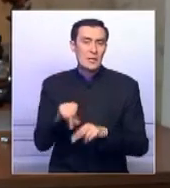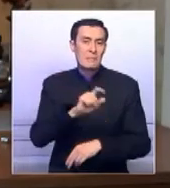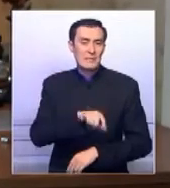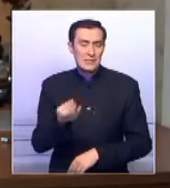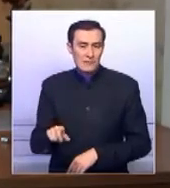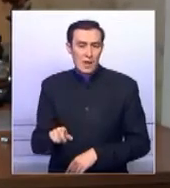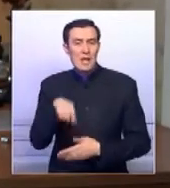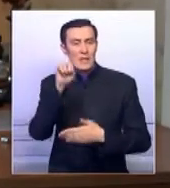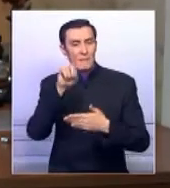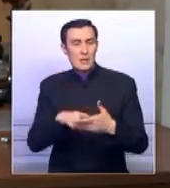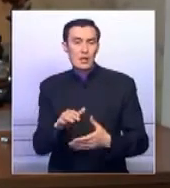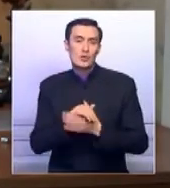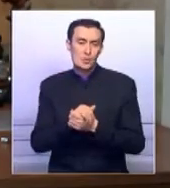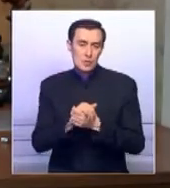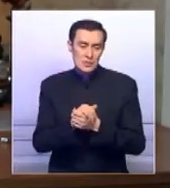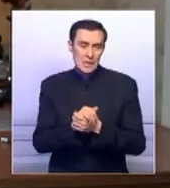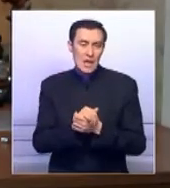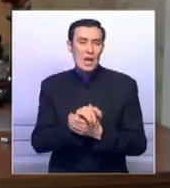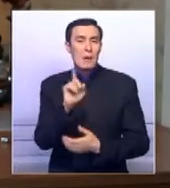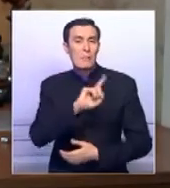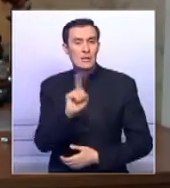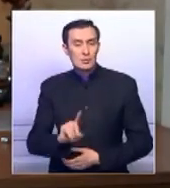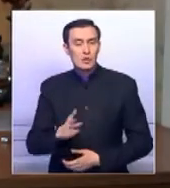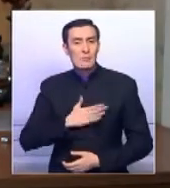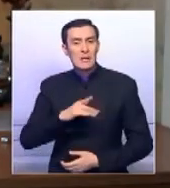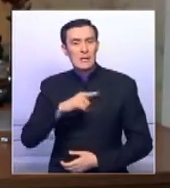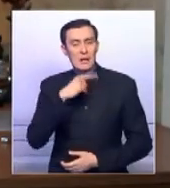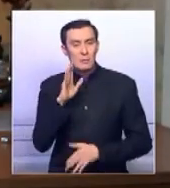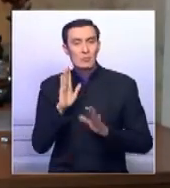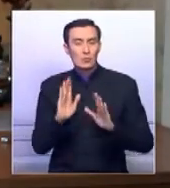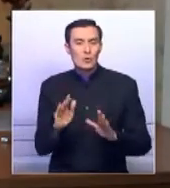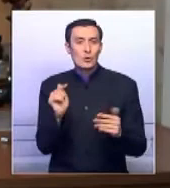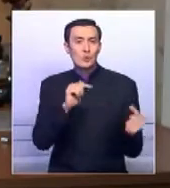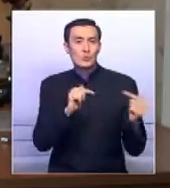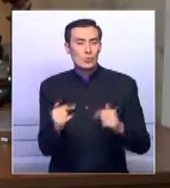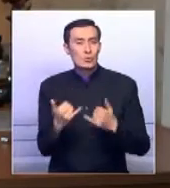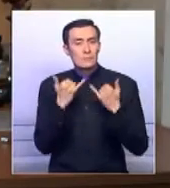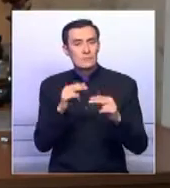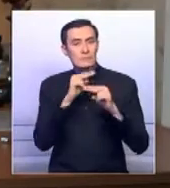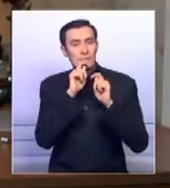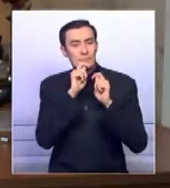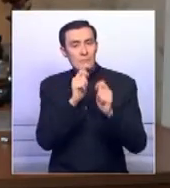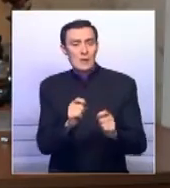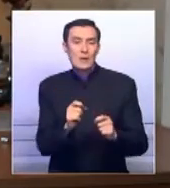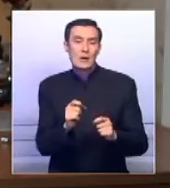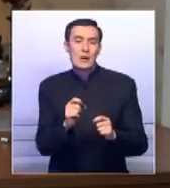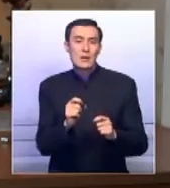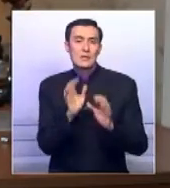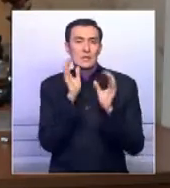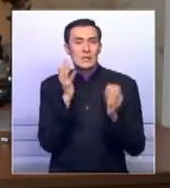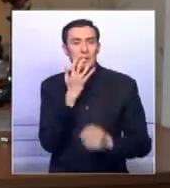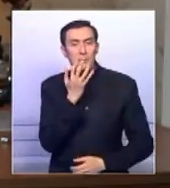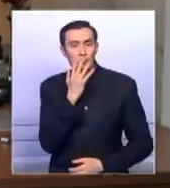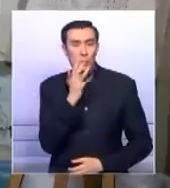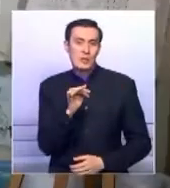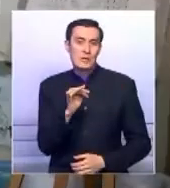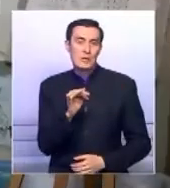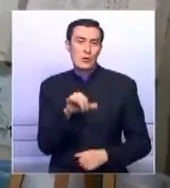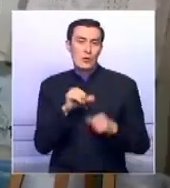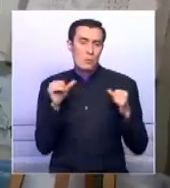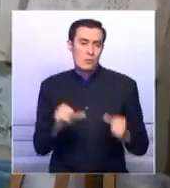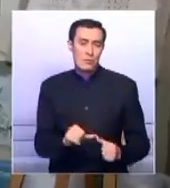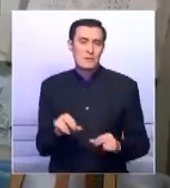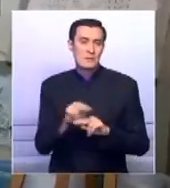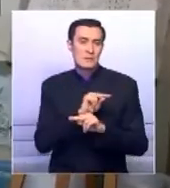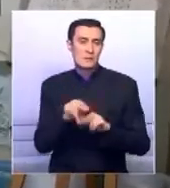пациентами доверительные и очень дружеские. Потому что мы считаем, что только подаренные друг другу любовь и тепло помогут излечить любые душевные раны.